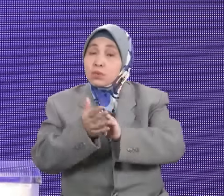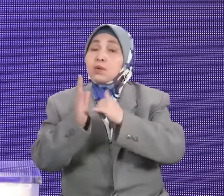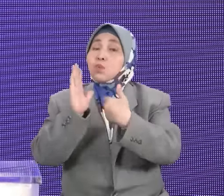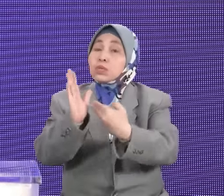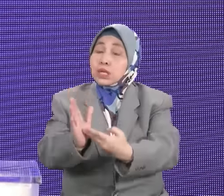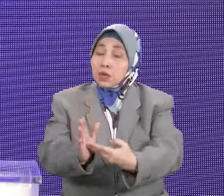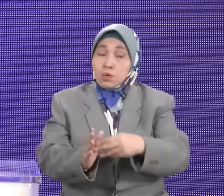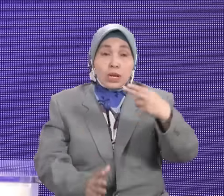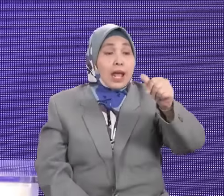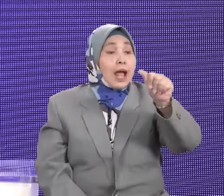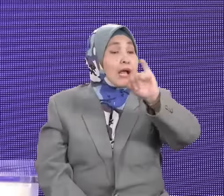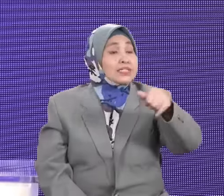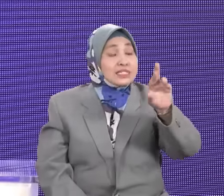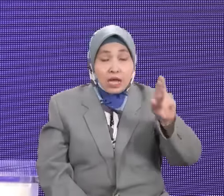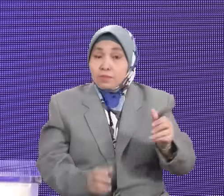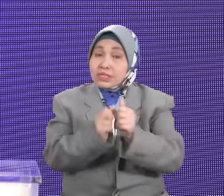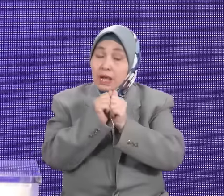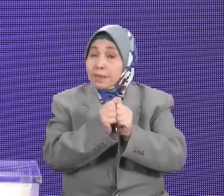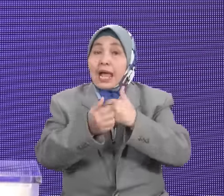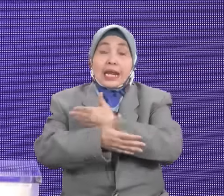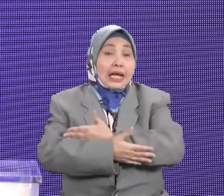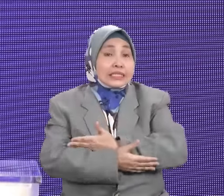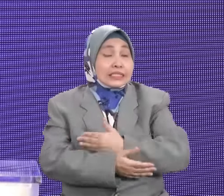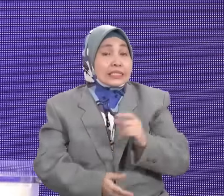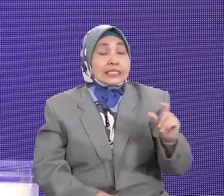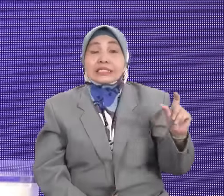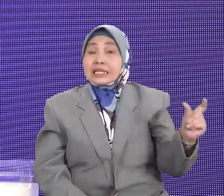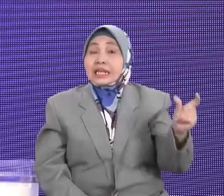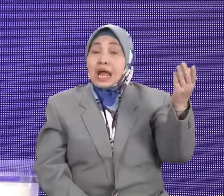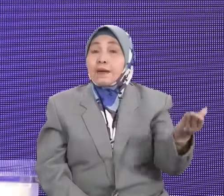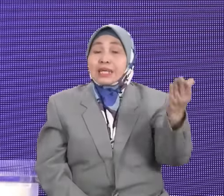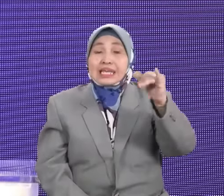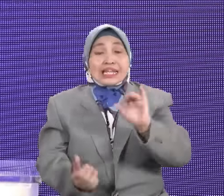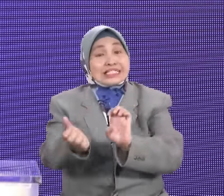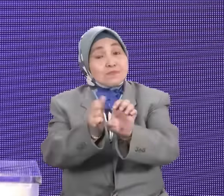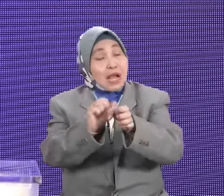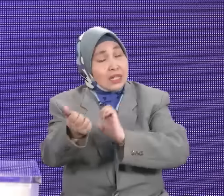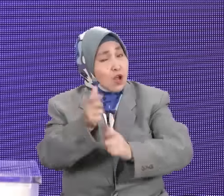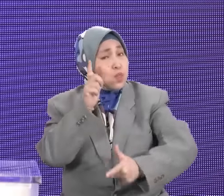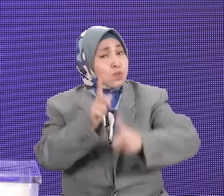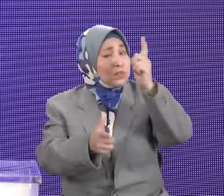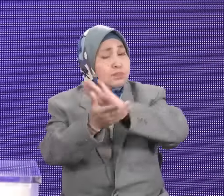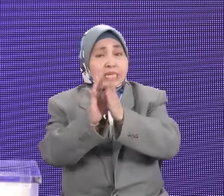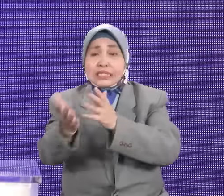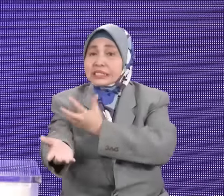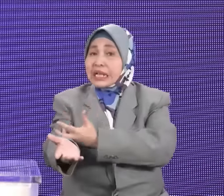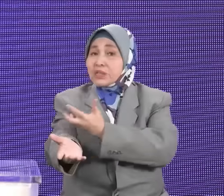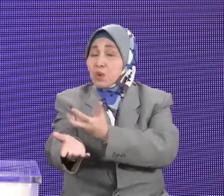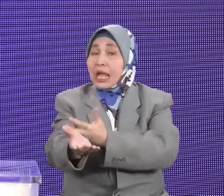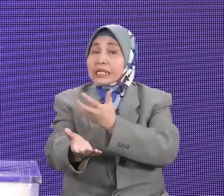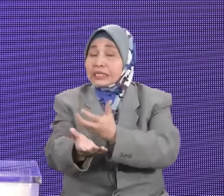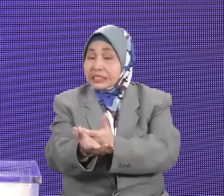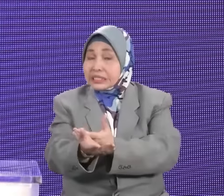oleh hajar bersama anaknya Nabi Ismail lulus ya Dan bila lulus ia menjadi satu Legacy yang